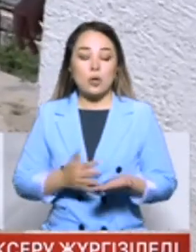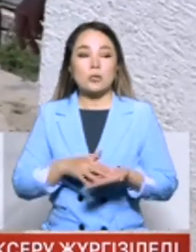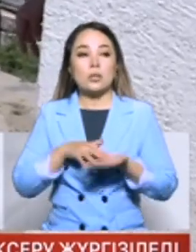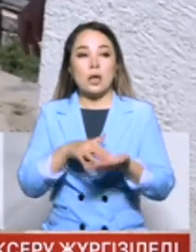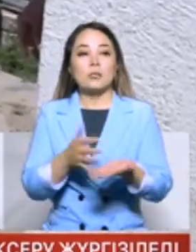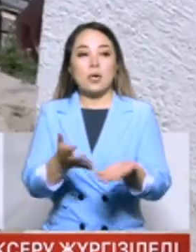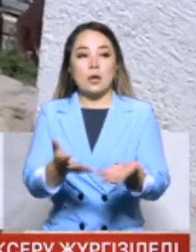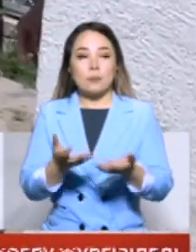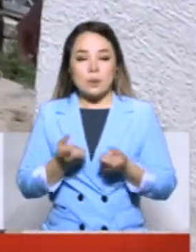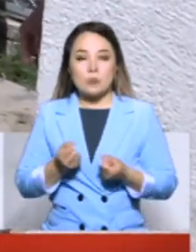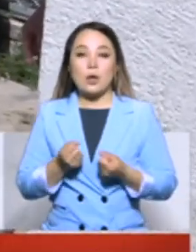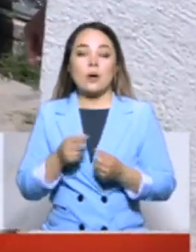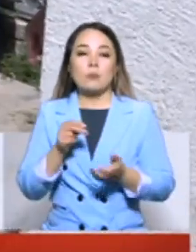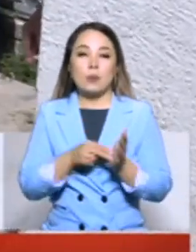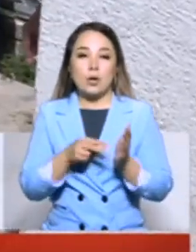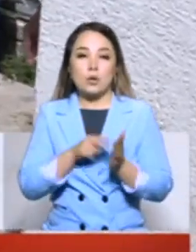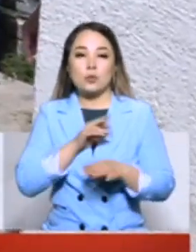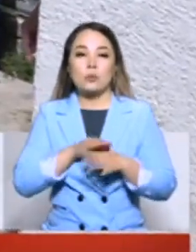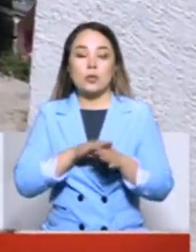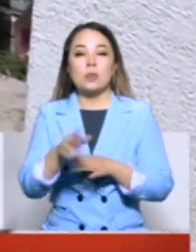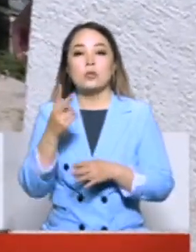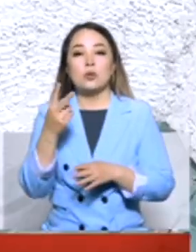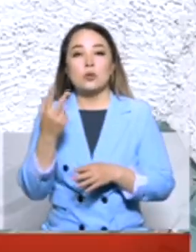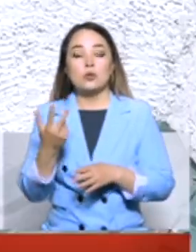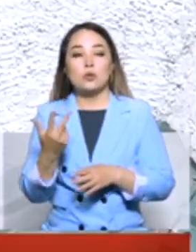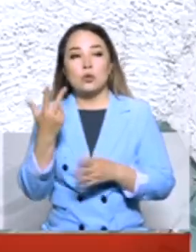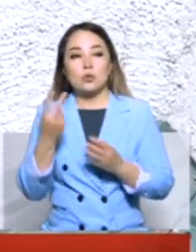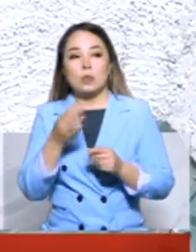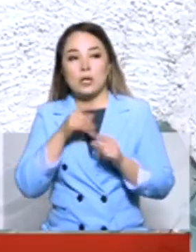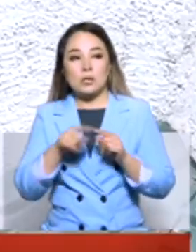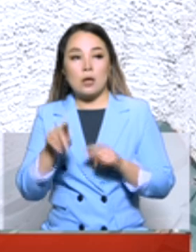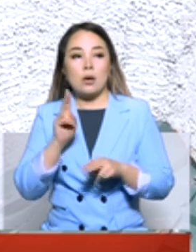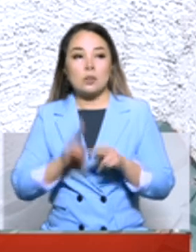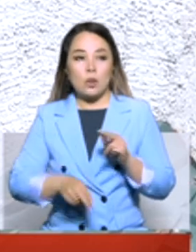қабылдап, бағалау жұмыстарын 2-3 күнде аяқтауды көздеп отыр.